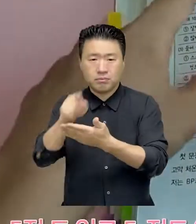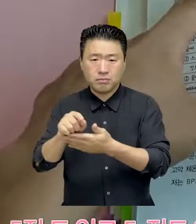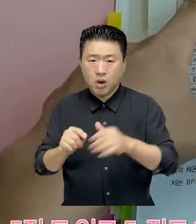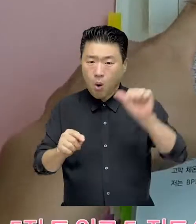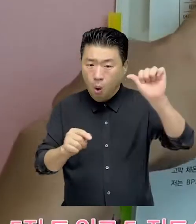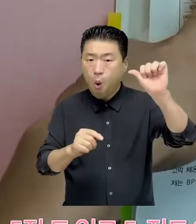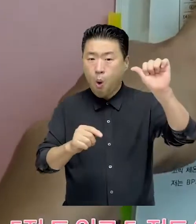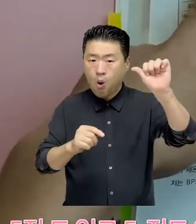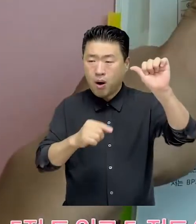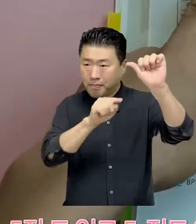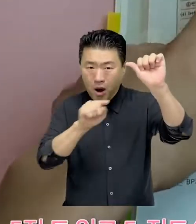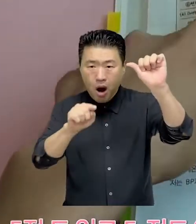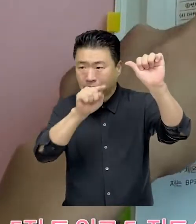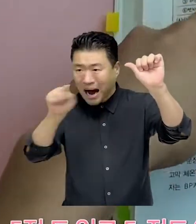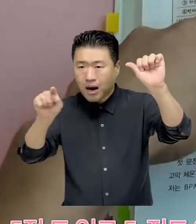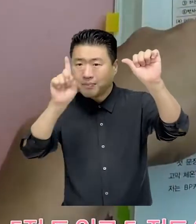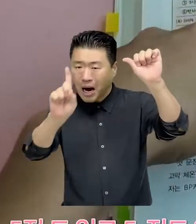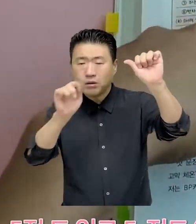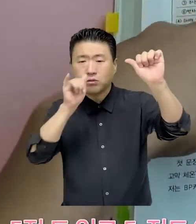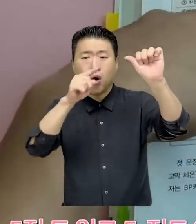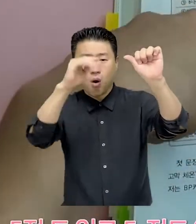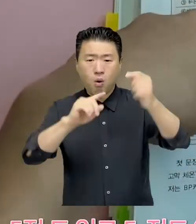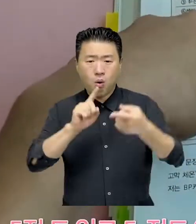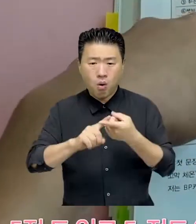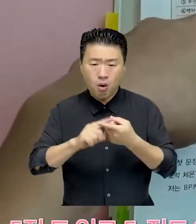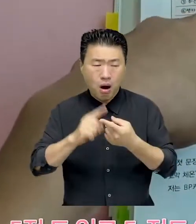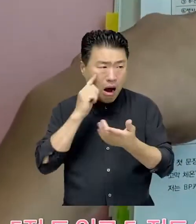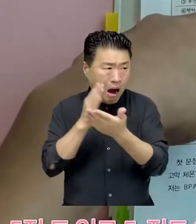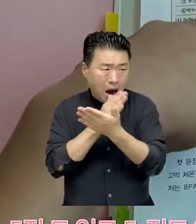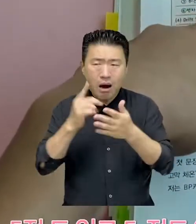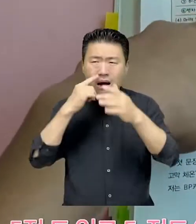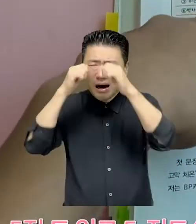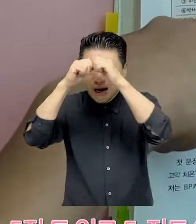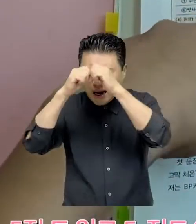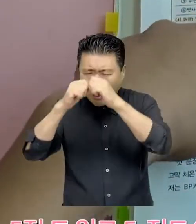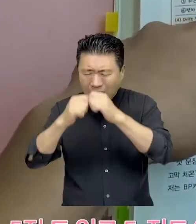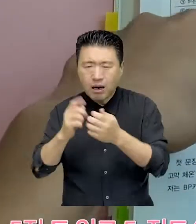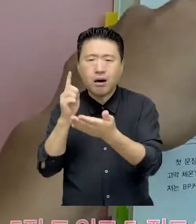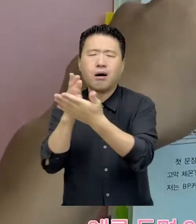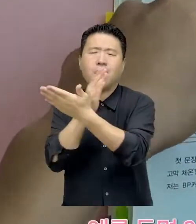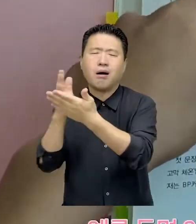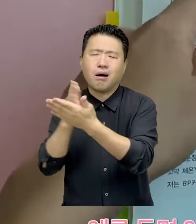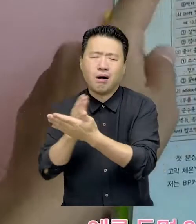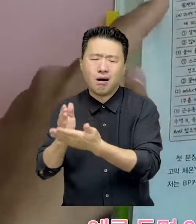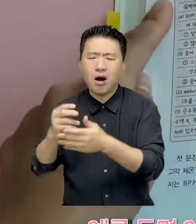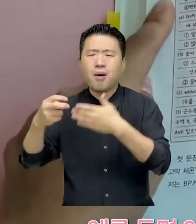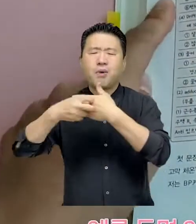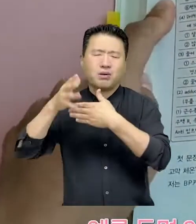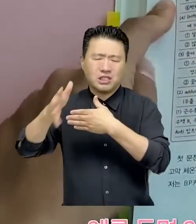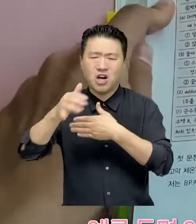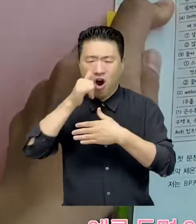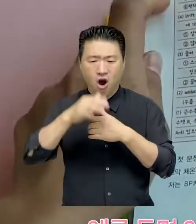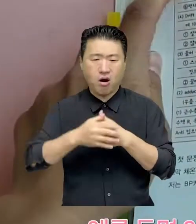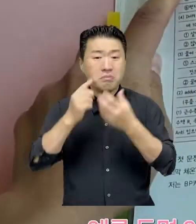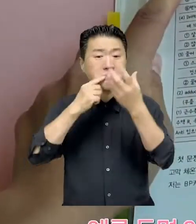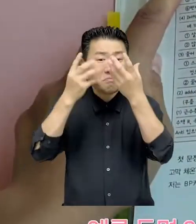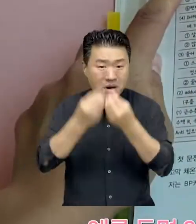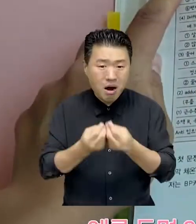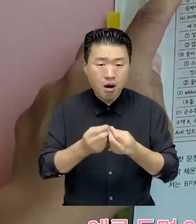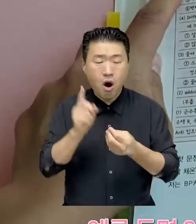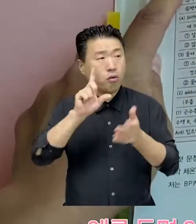있는데 5점도 있고 5-점도 있고 굉장히 병원 임상에서는 세부적으로